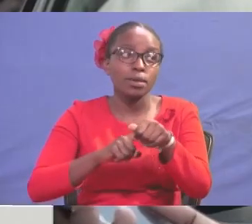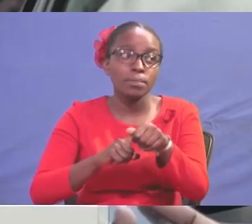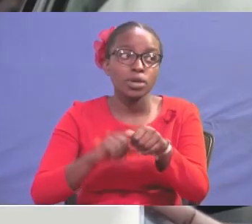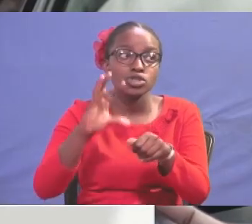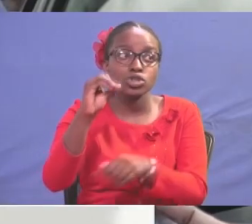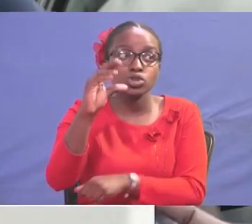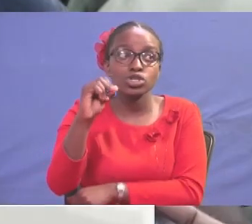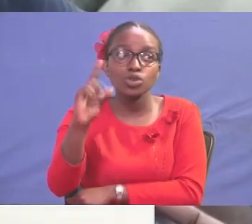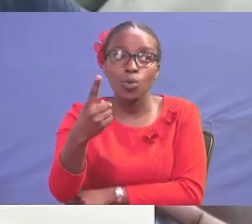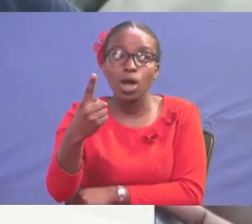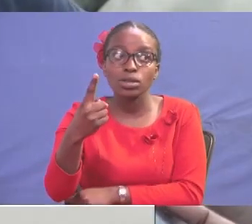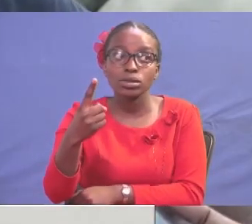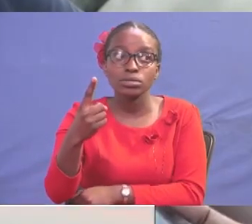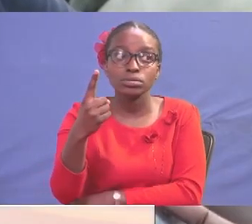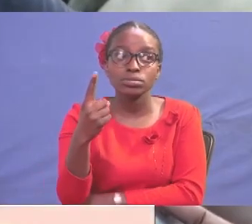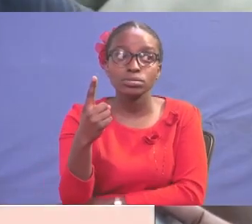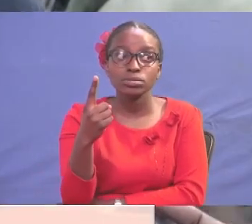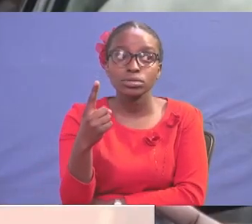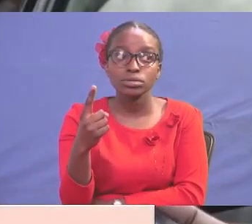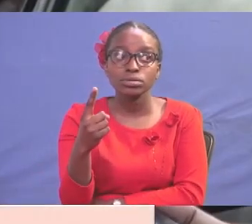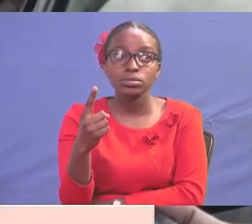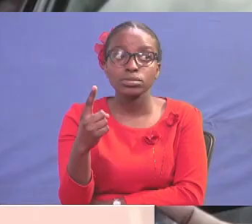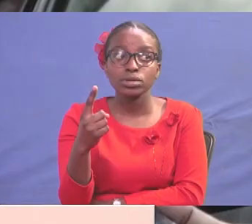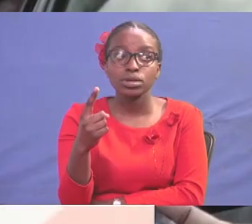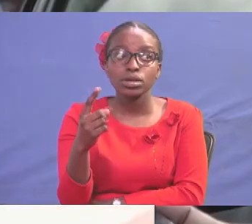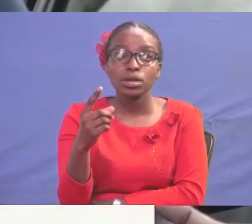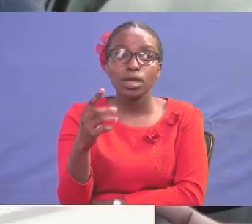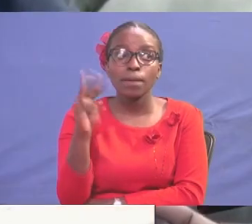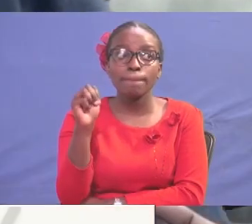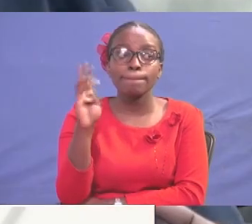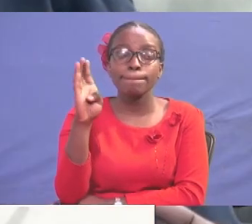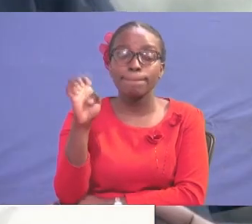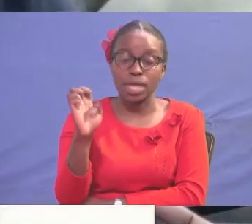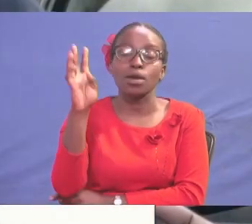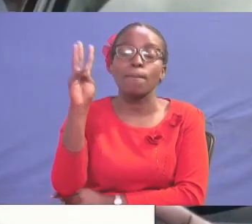ameondoa tatu, wale tuliofanya memorandum wameondoa tatu. Kwa